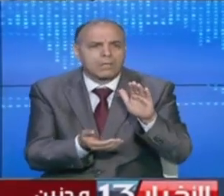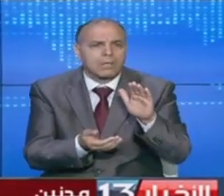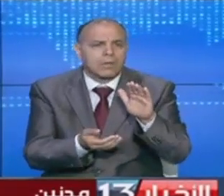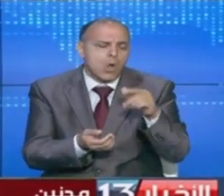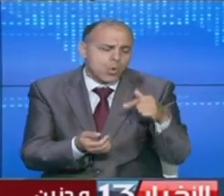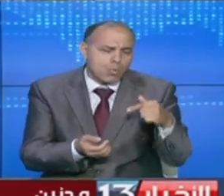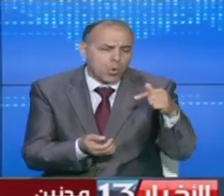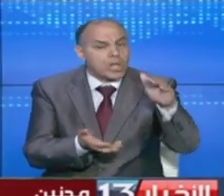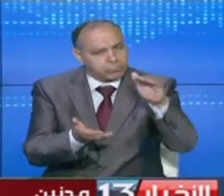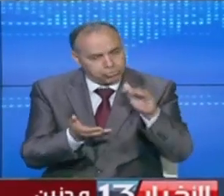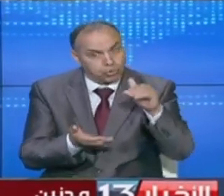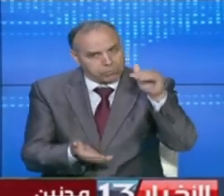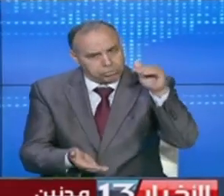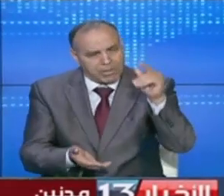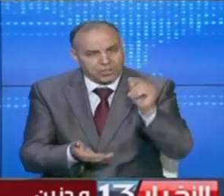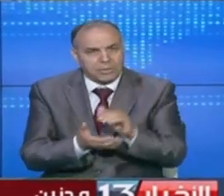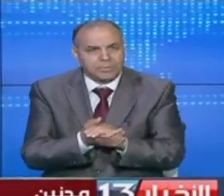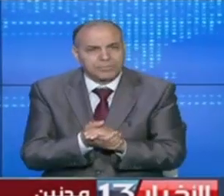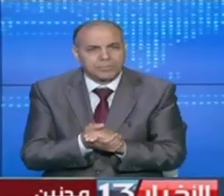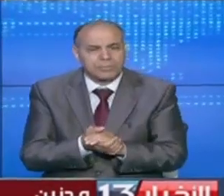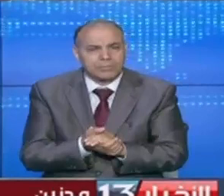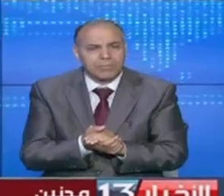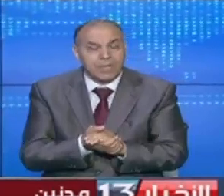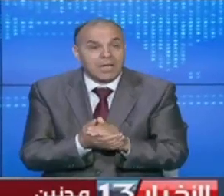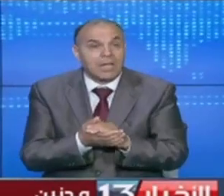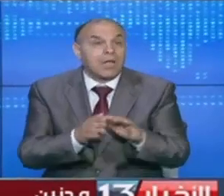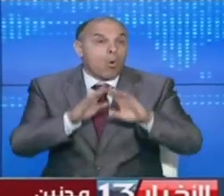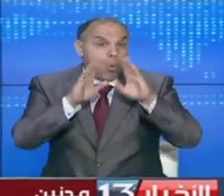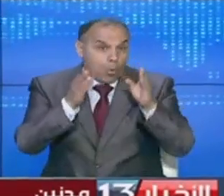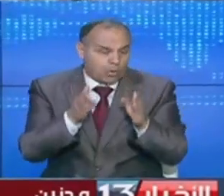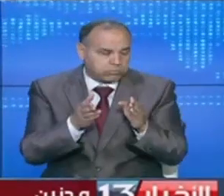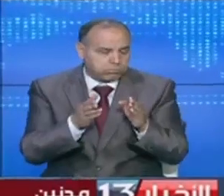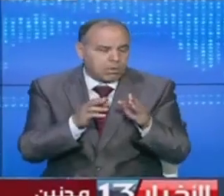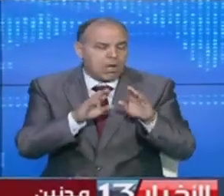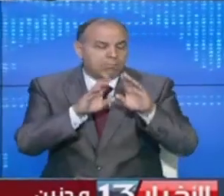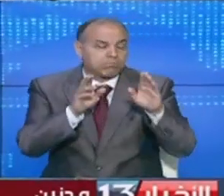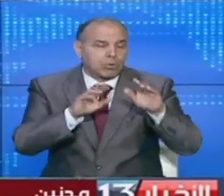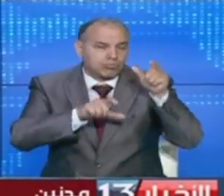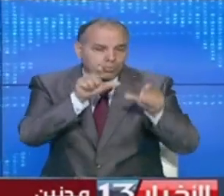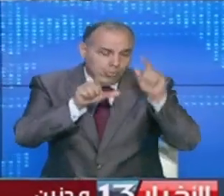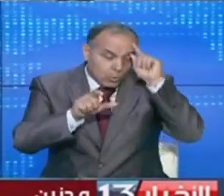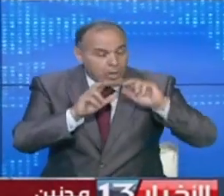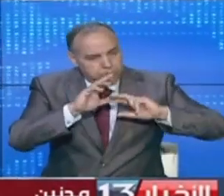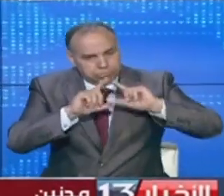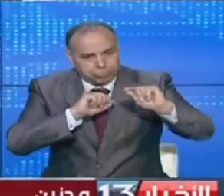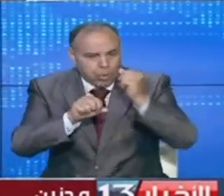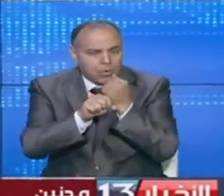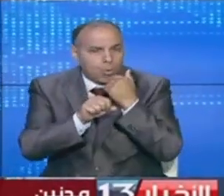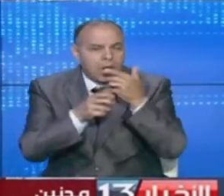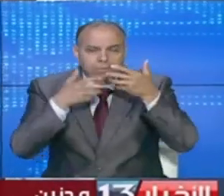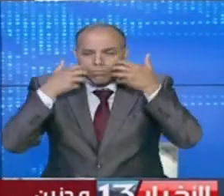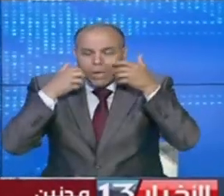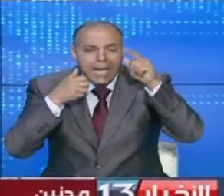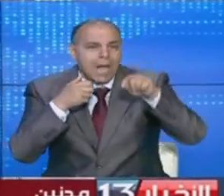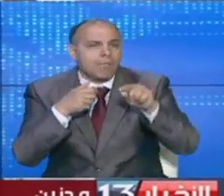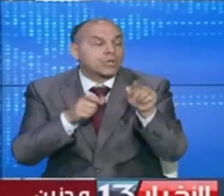ما بين اليوم حجر صحي موجه اقرت فيه وزاره الصحه بضروره وضع الكرامه